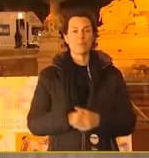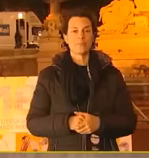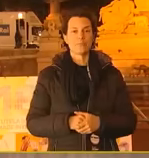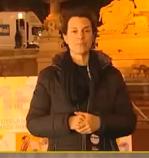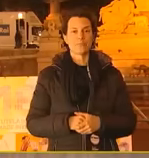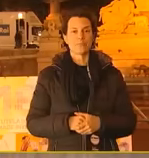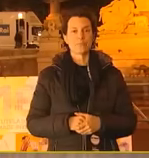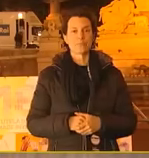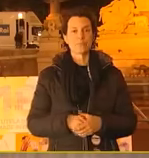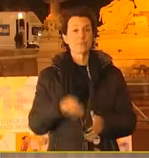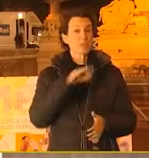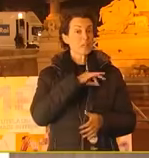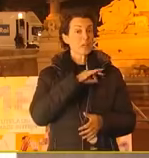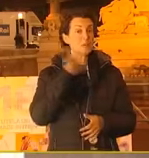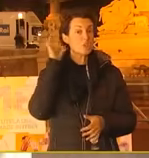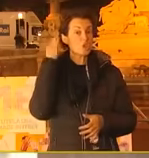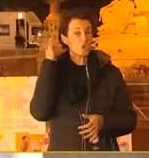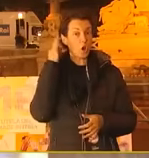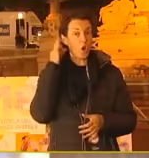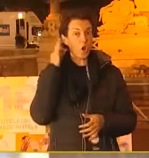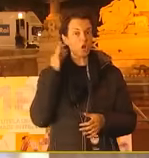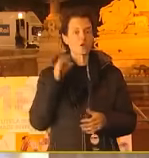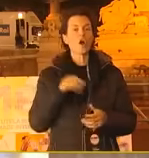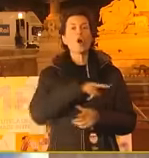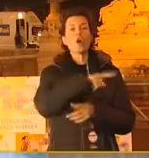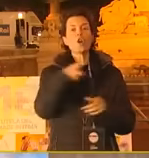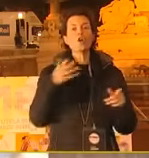Le pensioni d'oro.